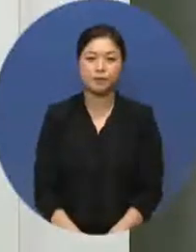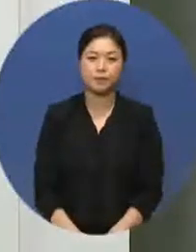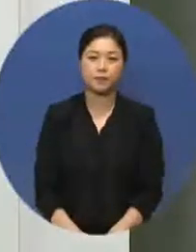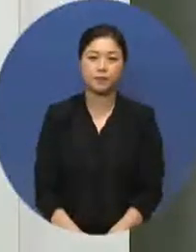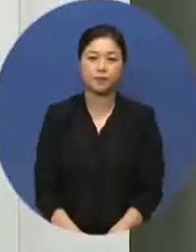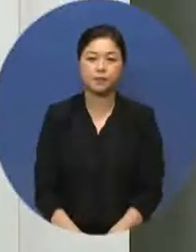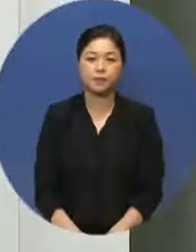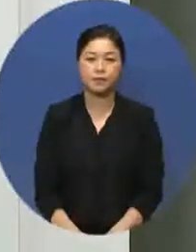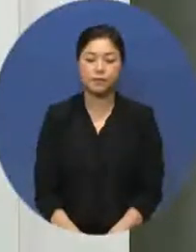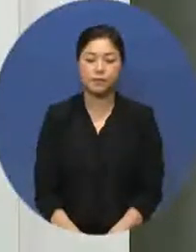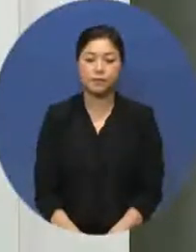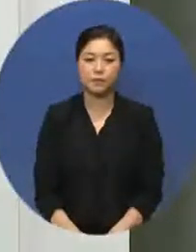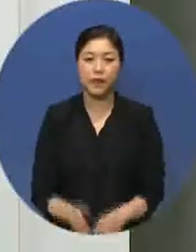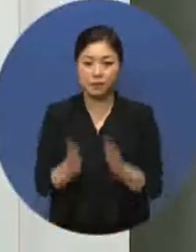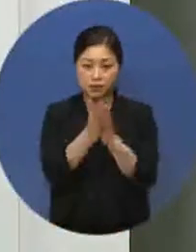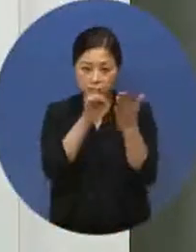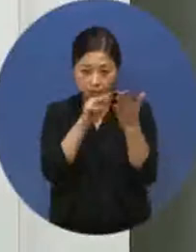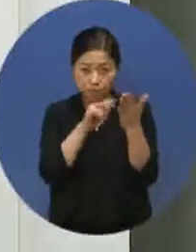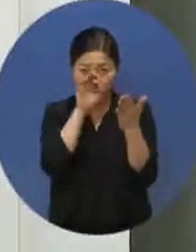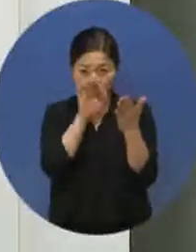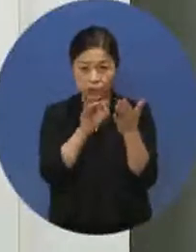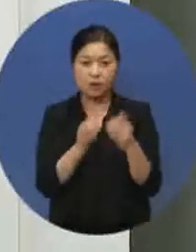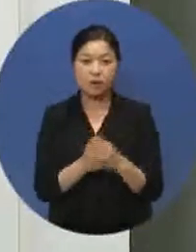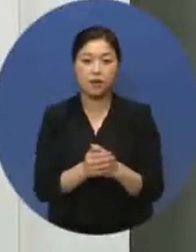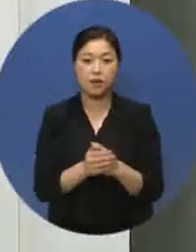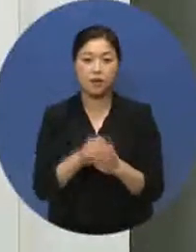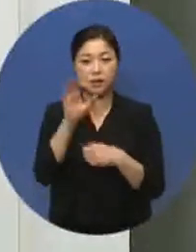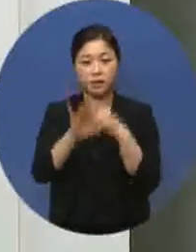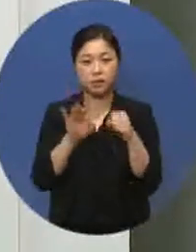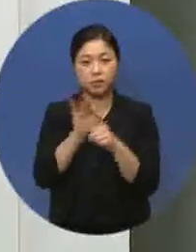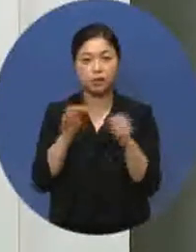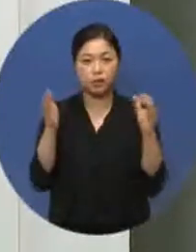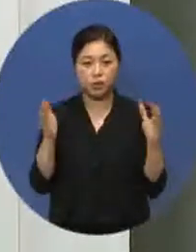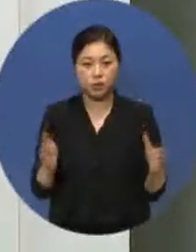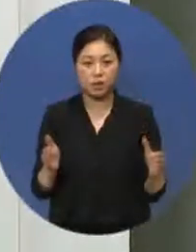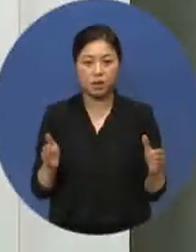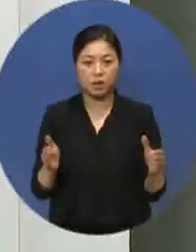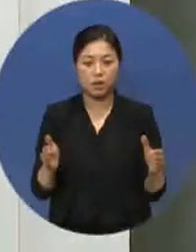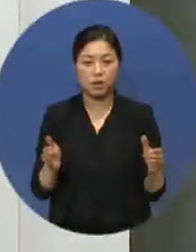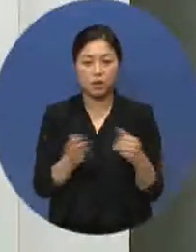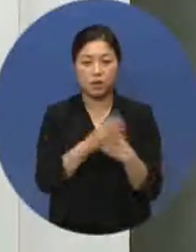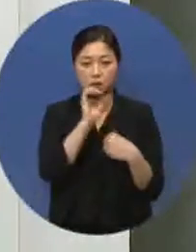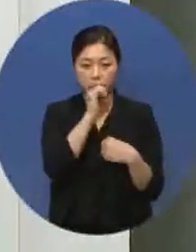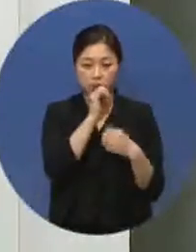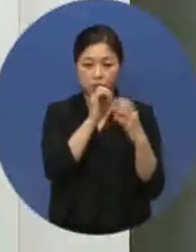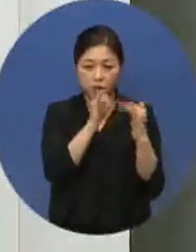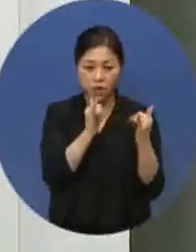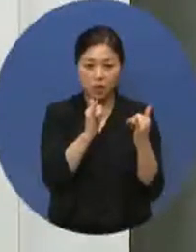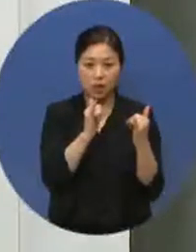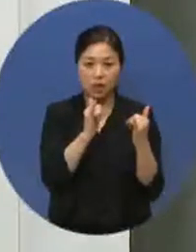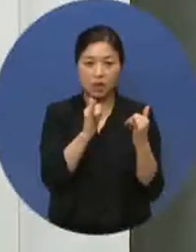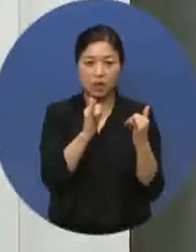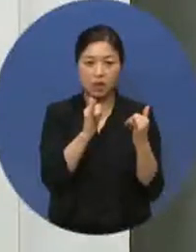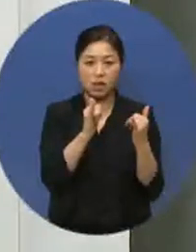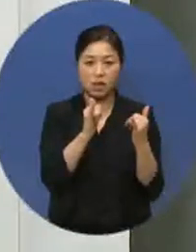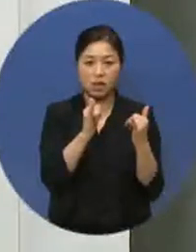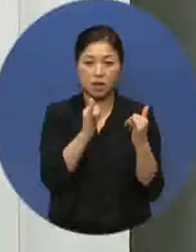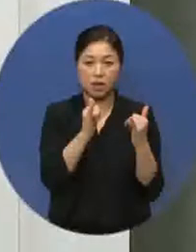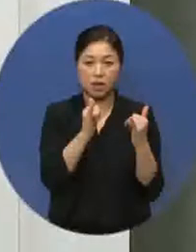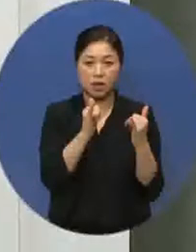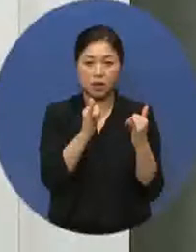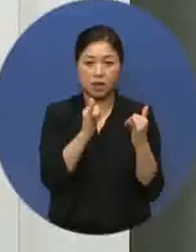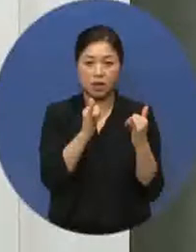그런데 어디 책을 보니까 10년 동안에 변호사 소위